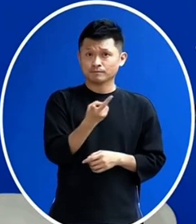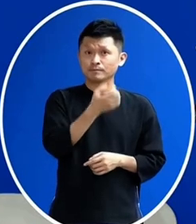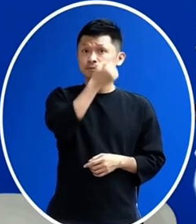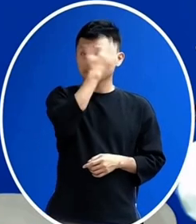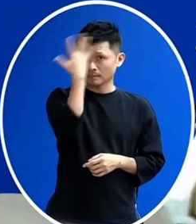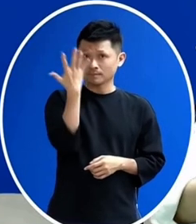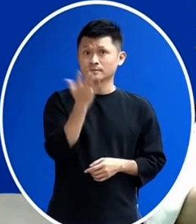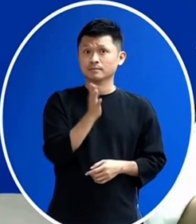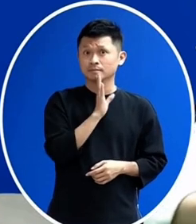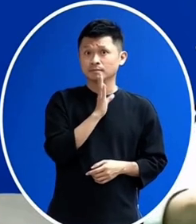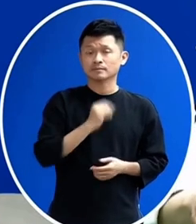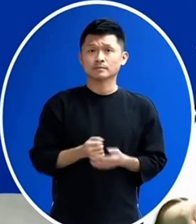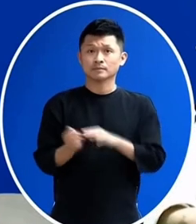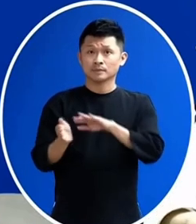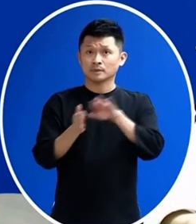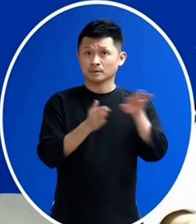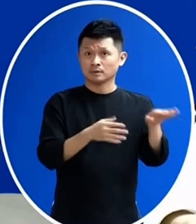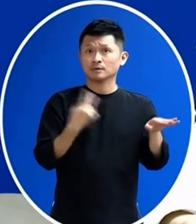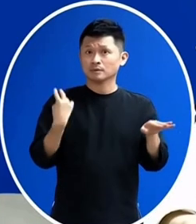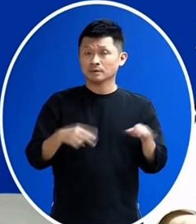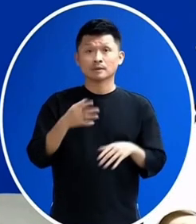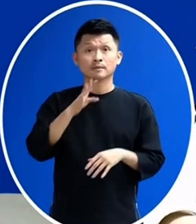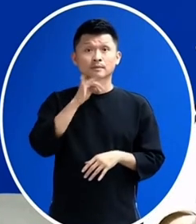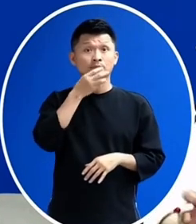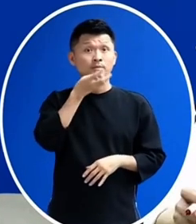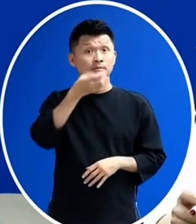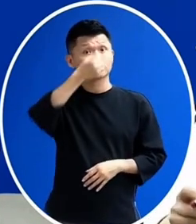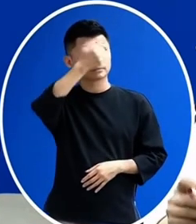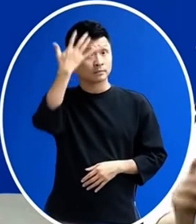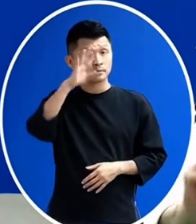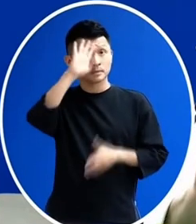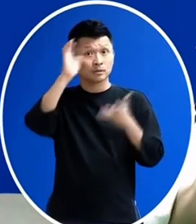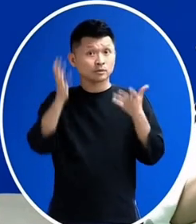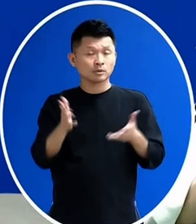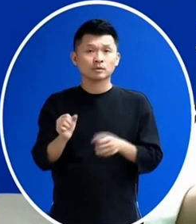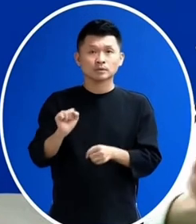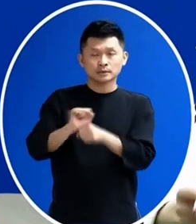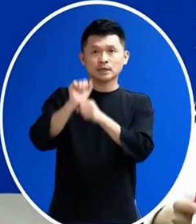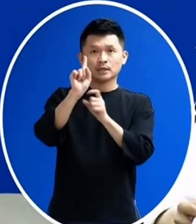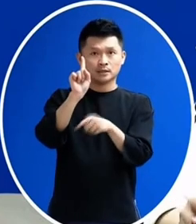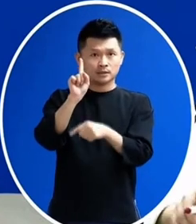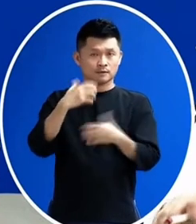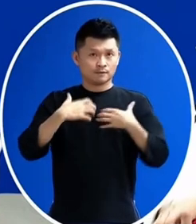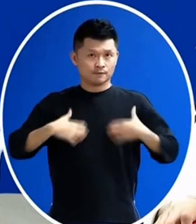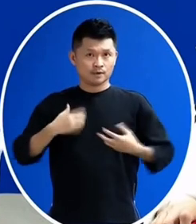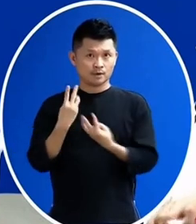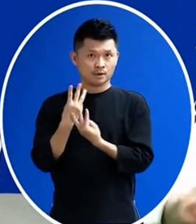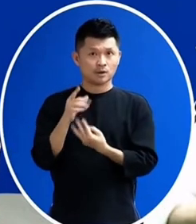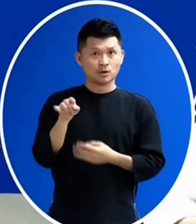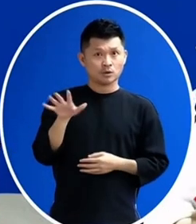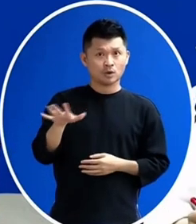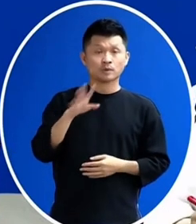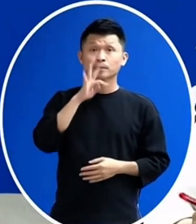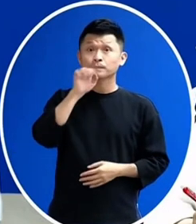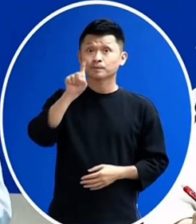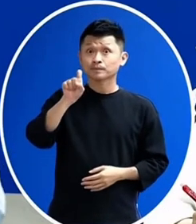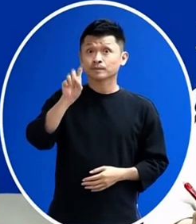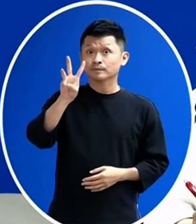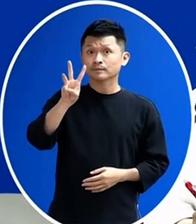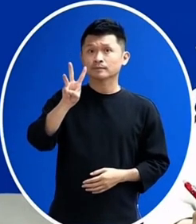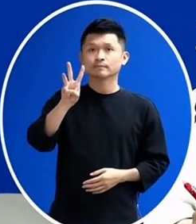的死亡个案。另外在这个青少年的重症有增加一例肺炎，这是一个13岁